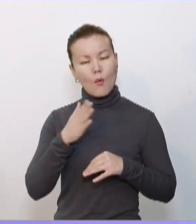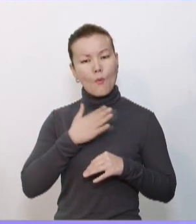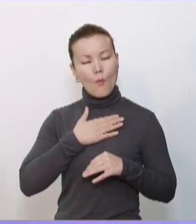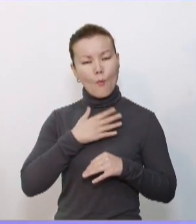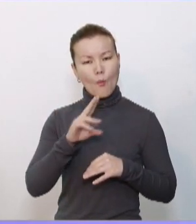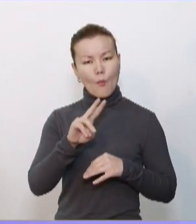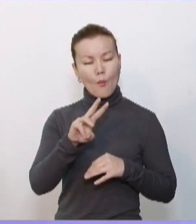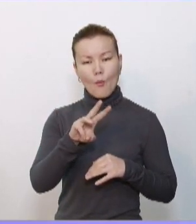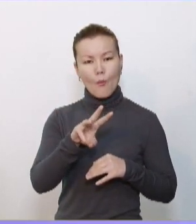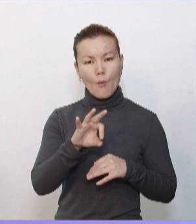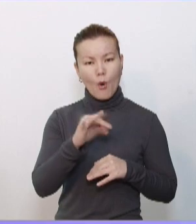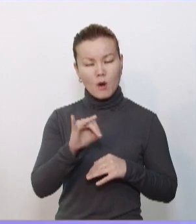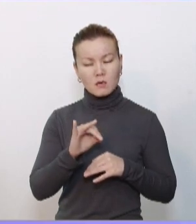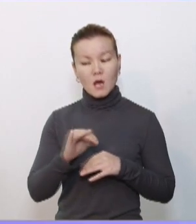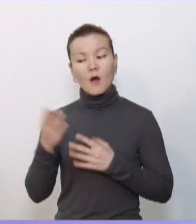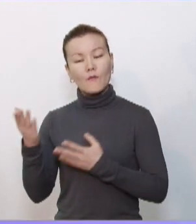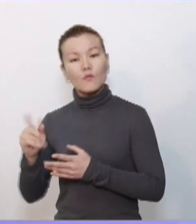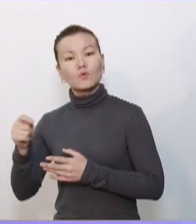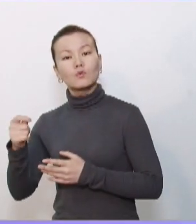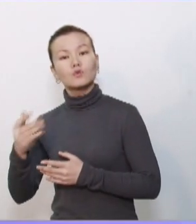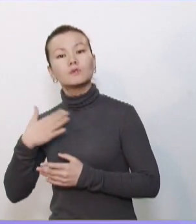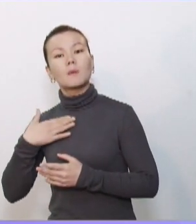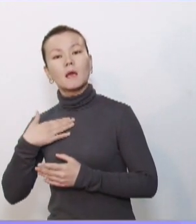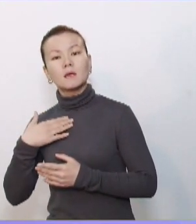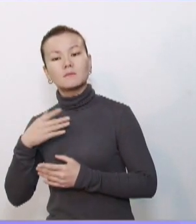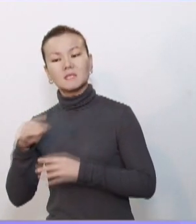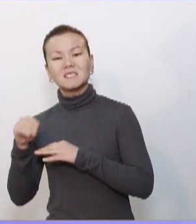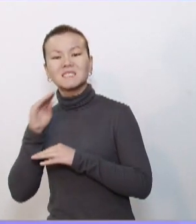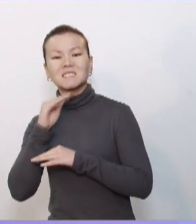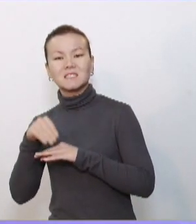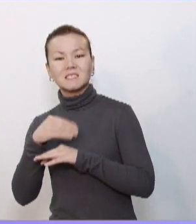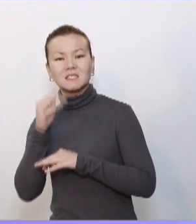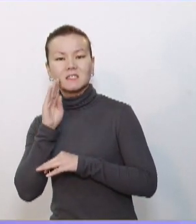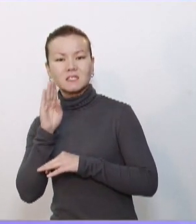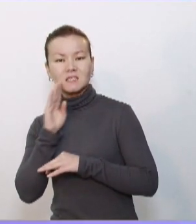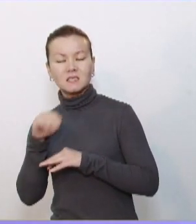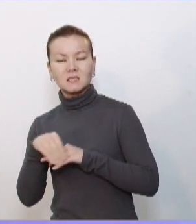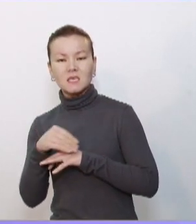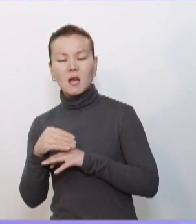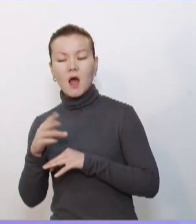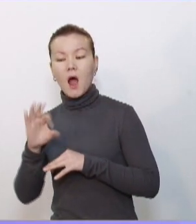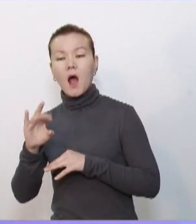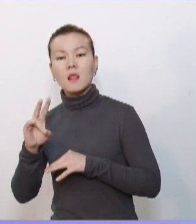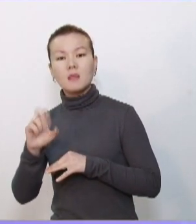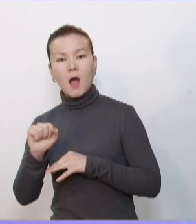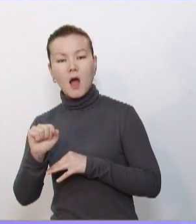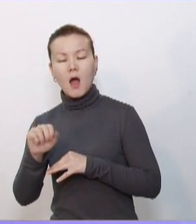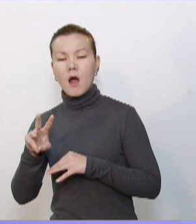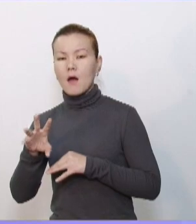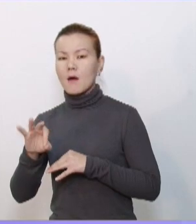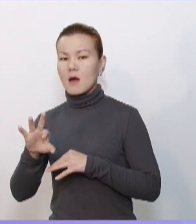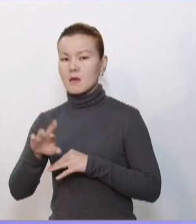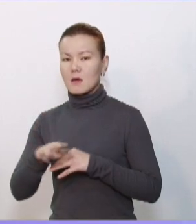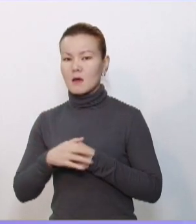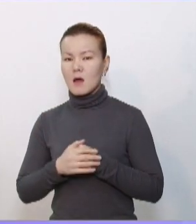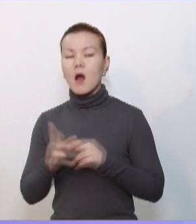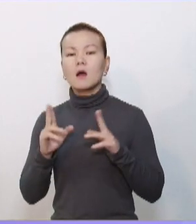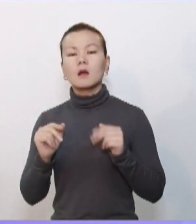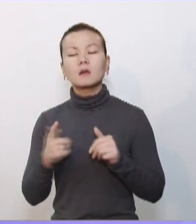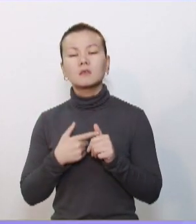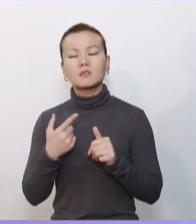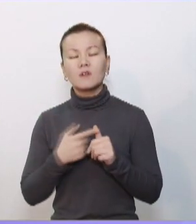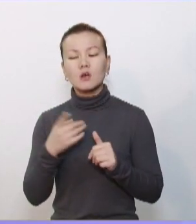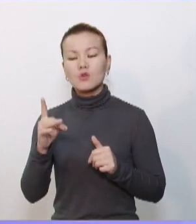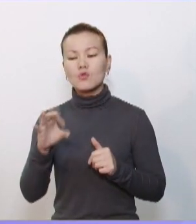«А вот ключ к моим словам», говорит жена. «Она моя». Как назвать